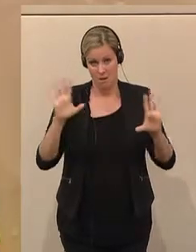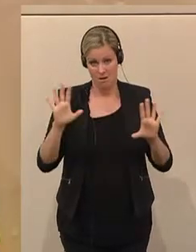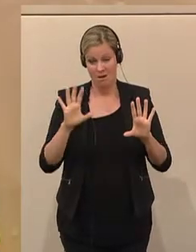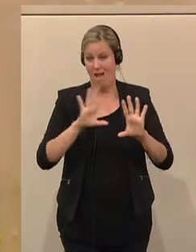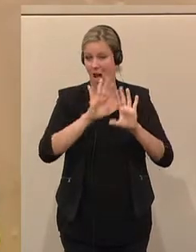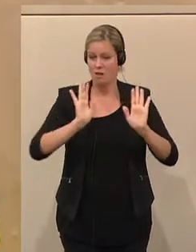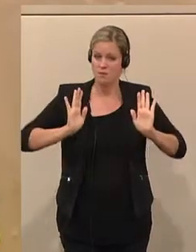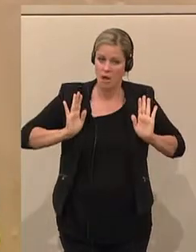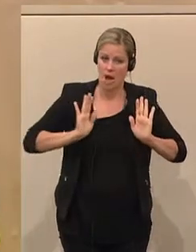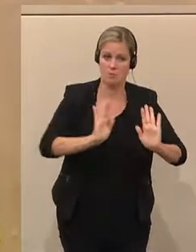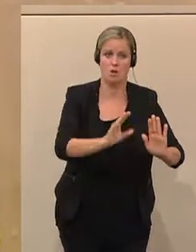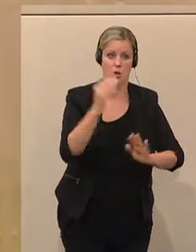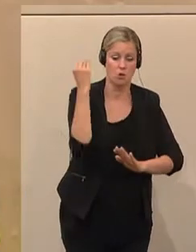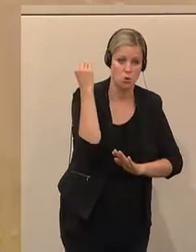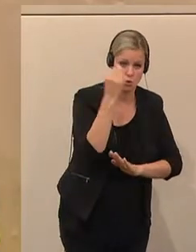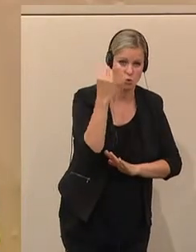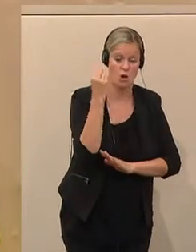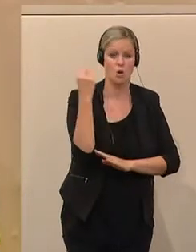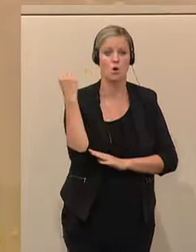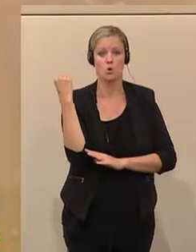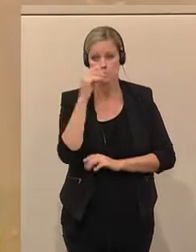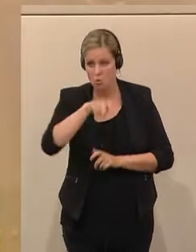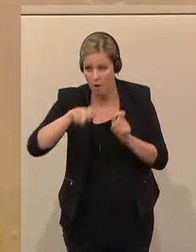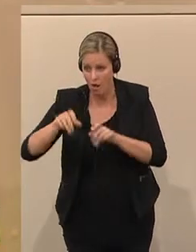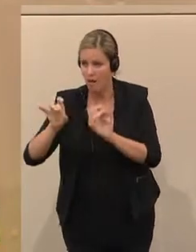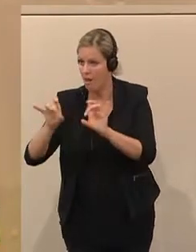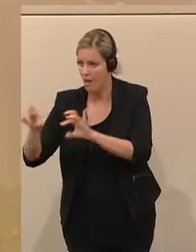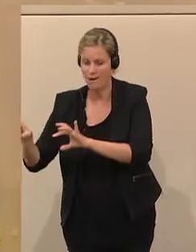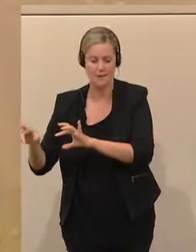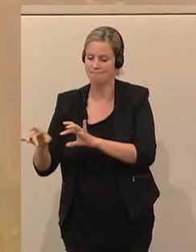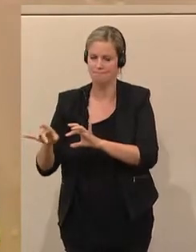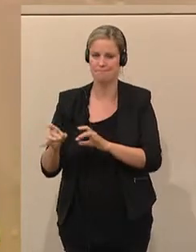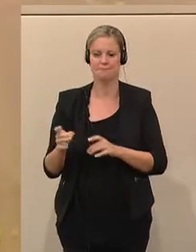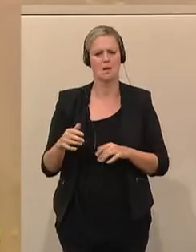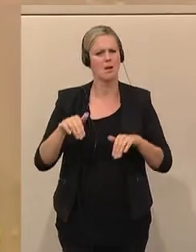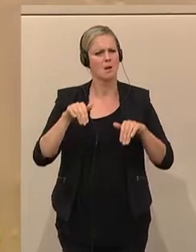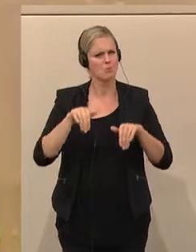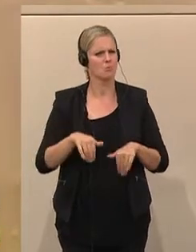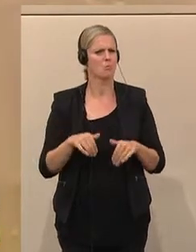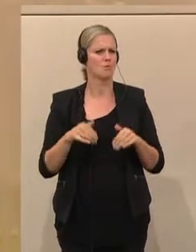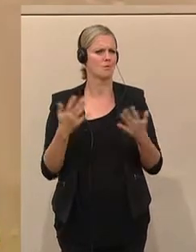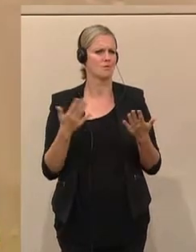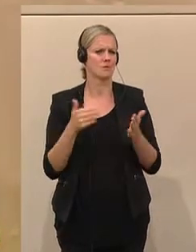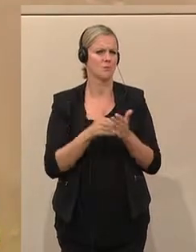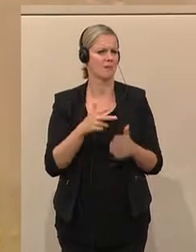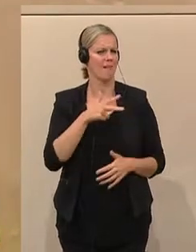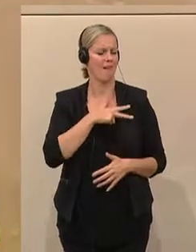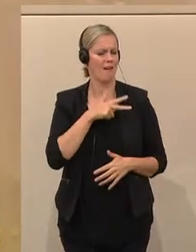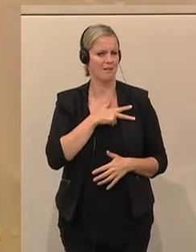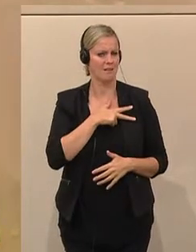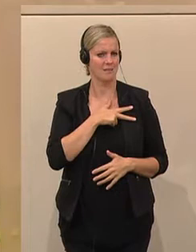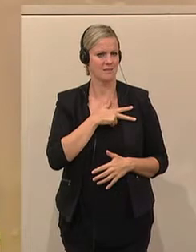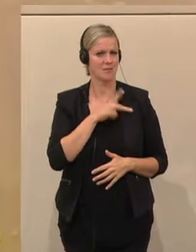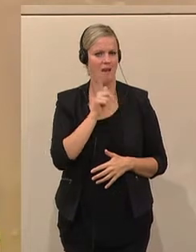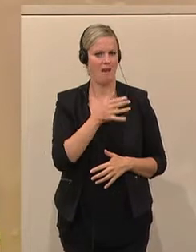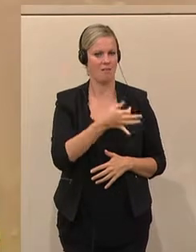Schulen, auf die Schülerinnen und Schüler und auf die Lehrerinnen und Lehrer überstülpen. Es muss trotzdem realistisch sein, Inhalte innerhalb eines